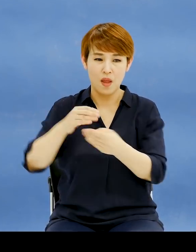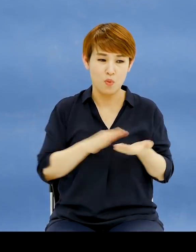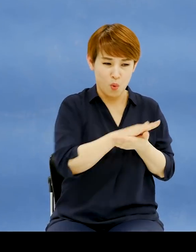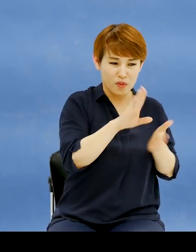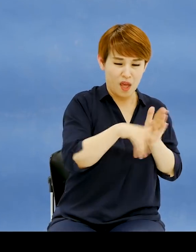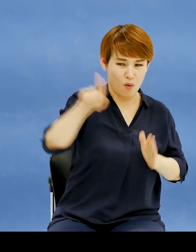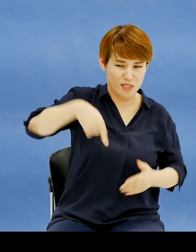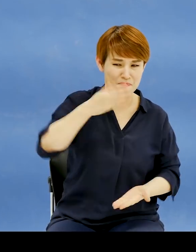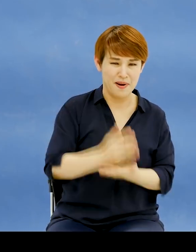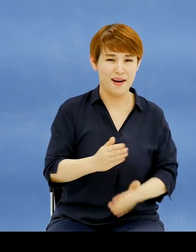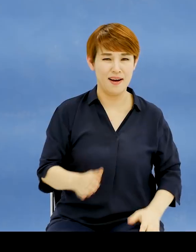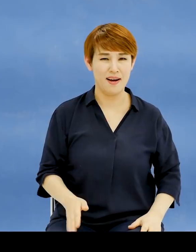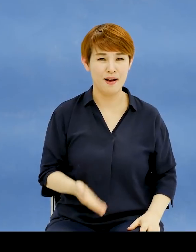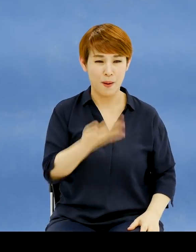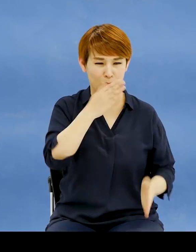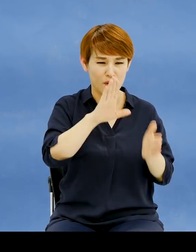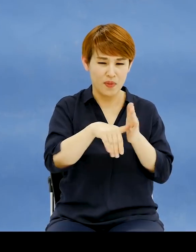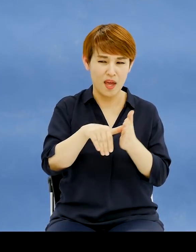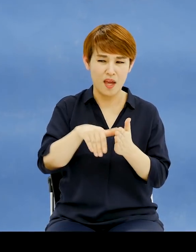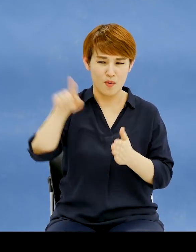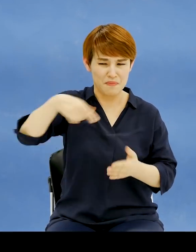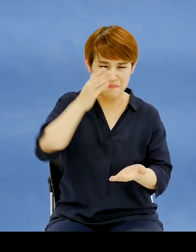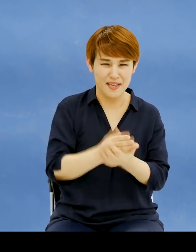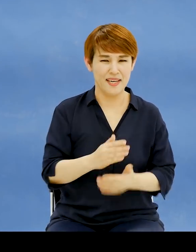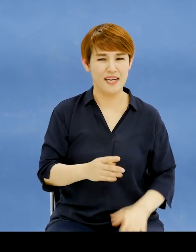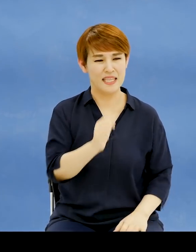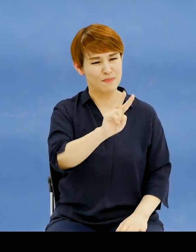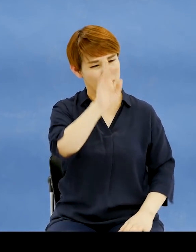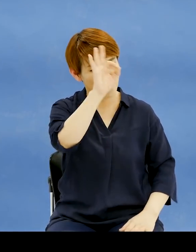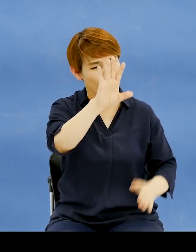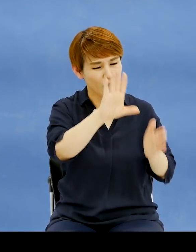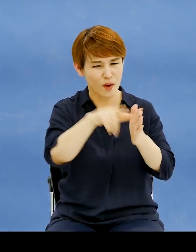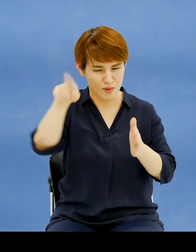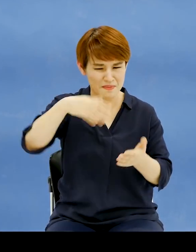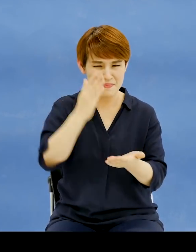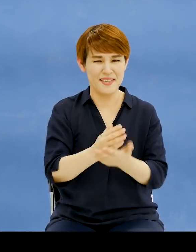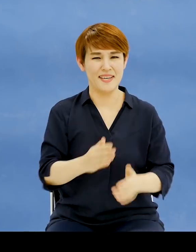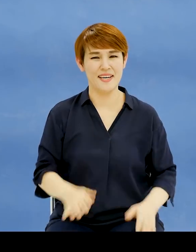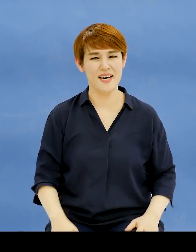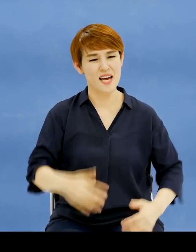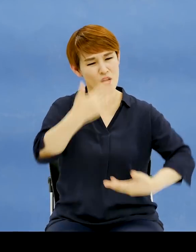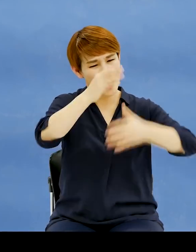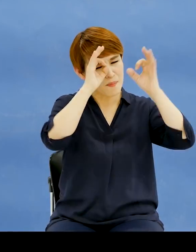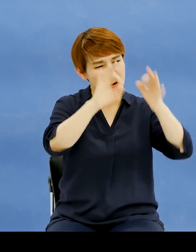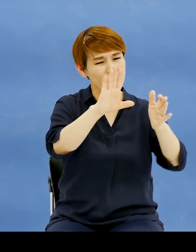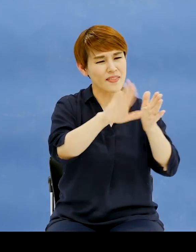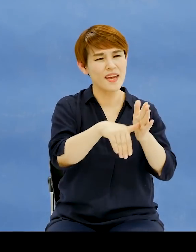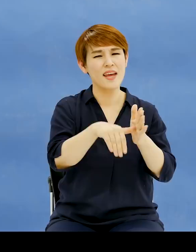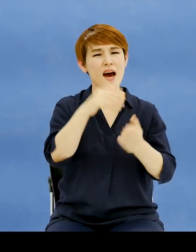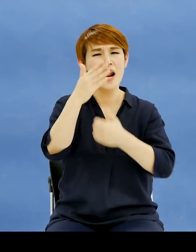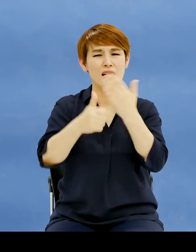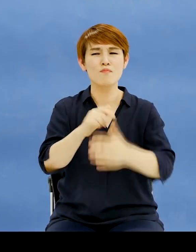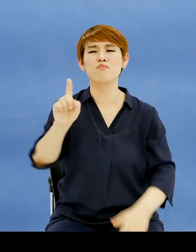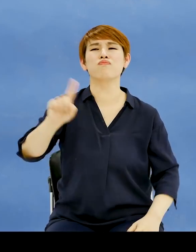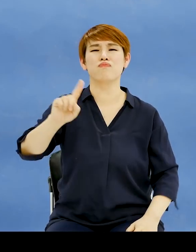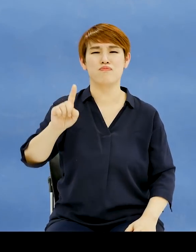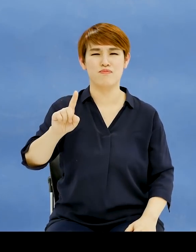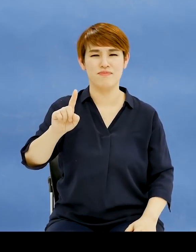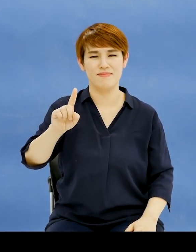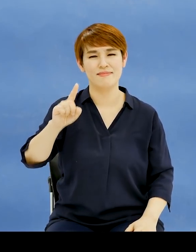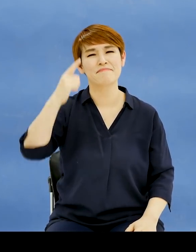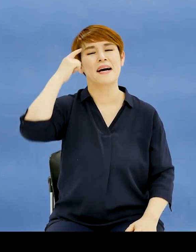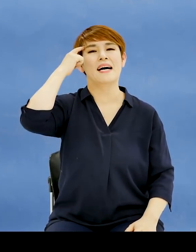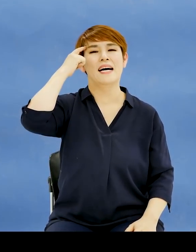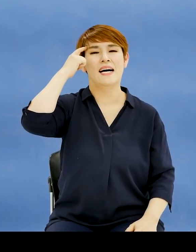미끄럼 탈 때는 오시면 안 되는 그리고 내가 밥 먹고 쉴 때는 TV 봐야지 영화 봐야지 왜 맞아. 지금